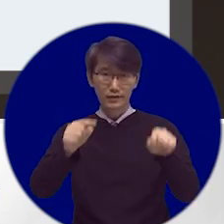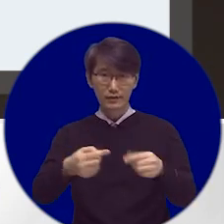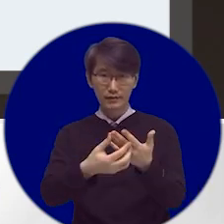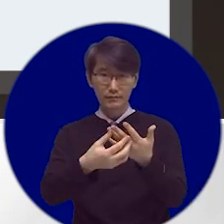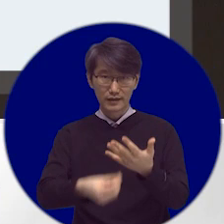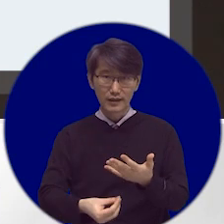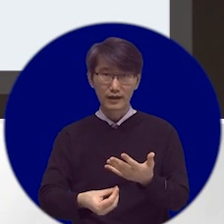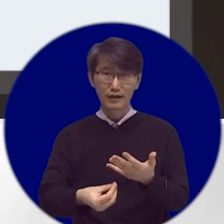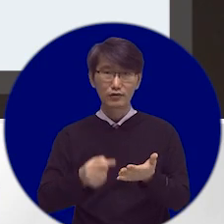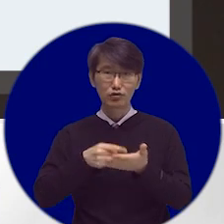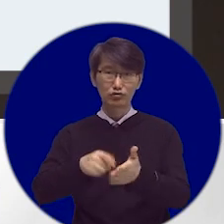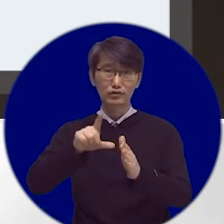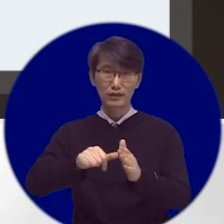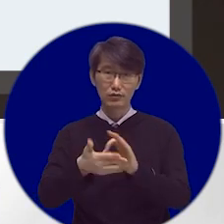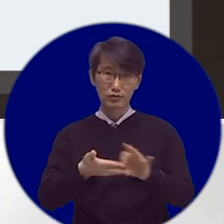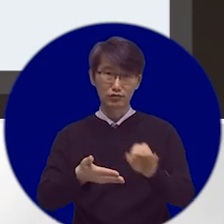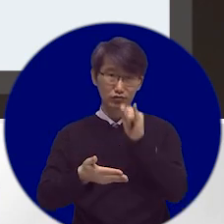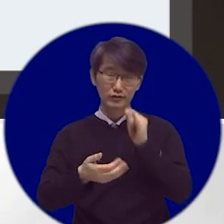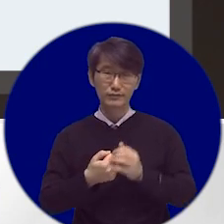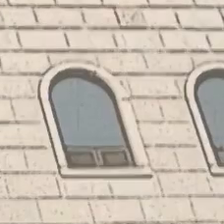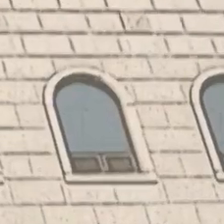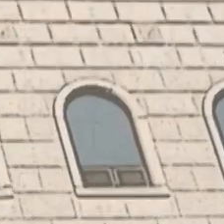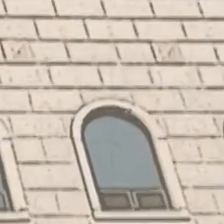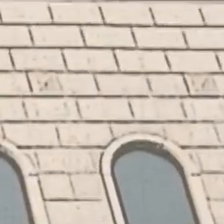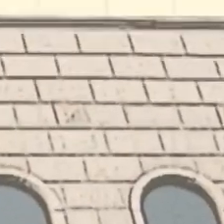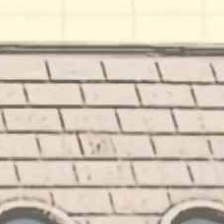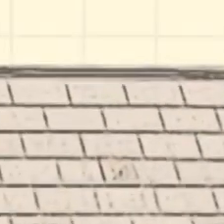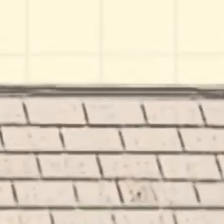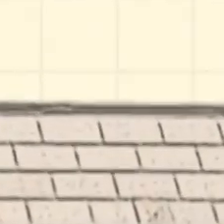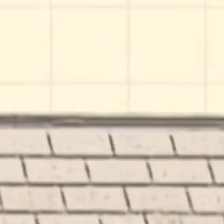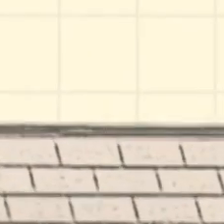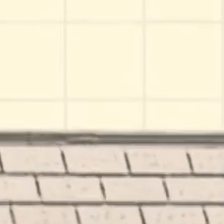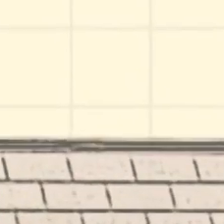내려받아 보전 청구 시 활용할 수 있습니다.